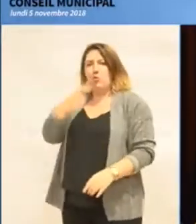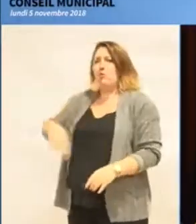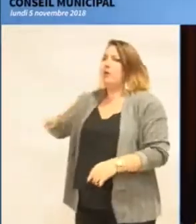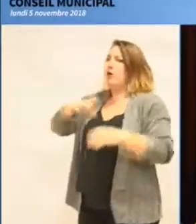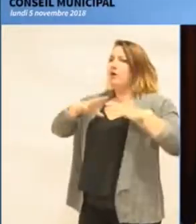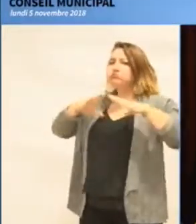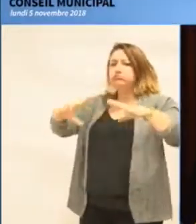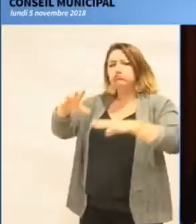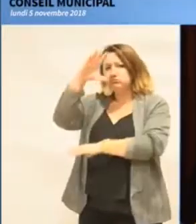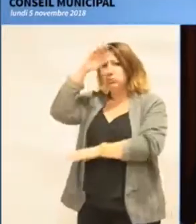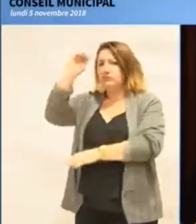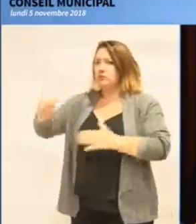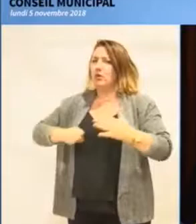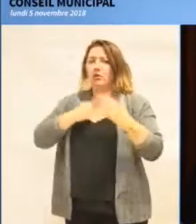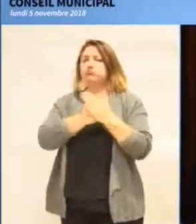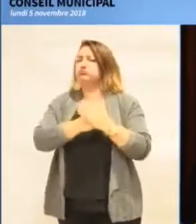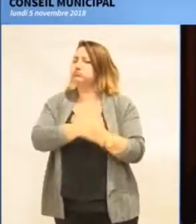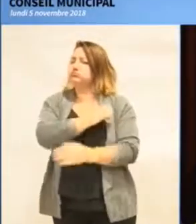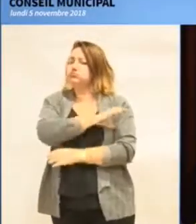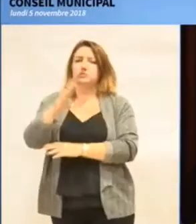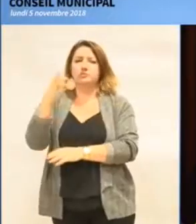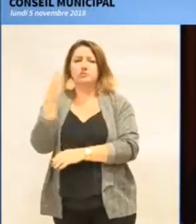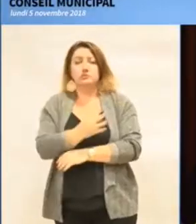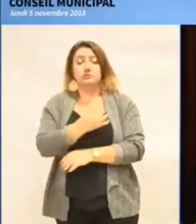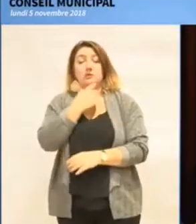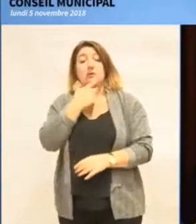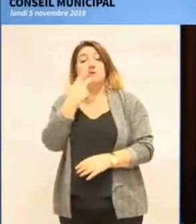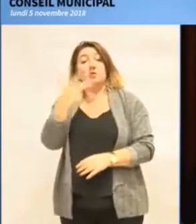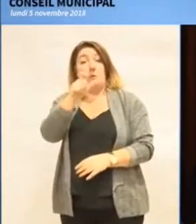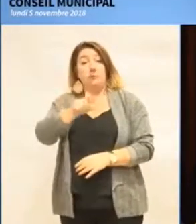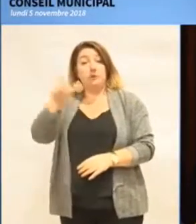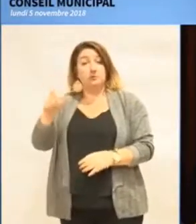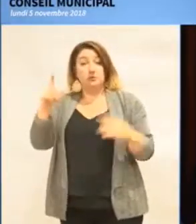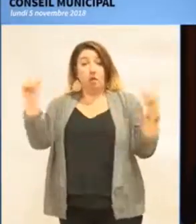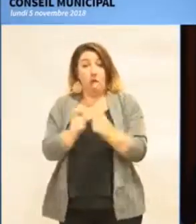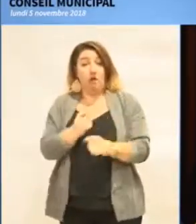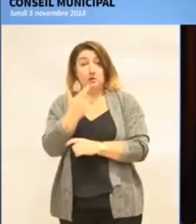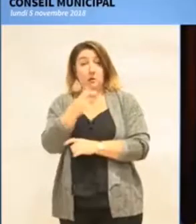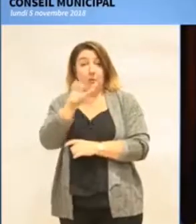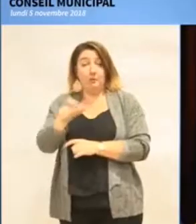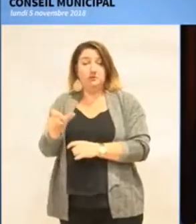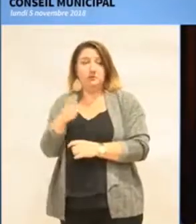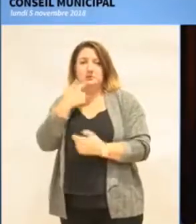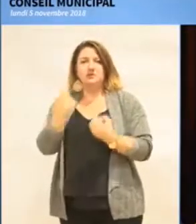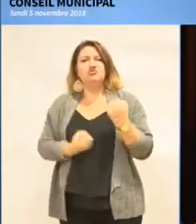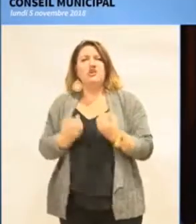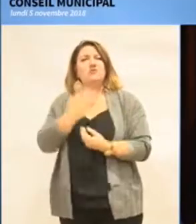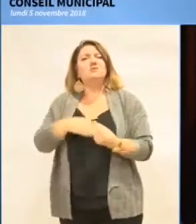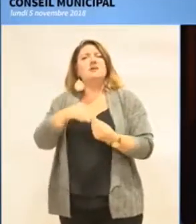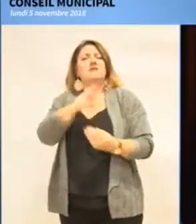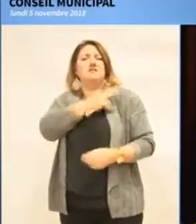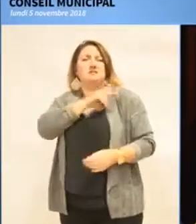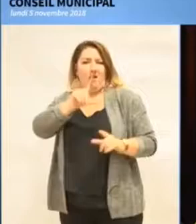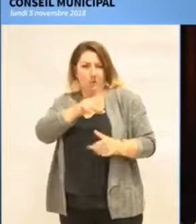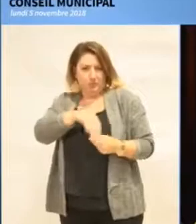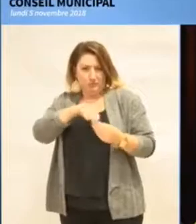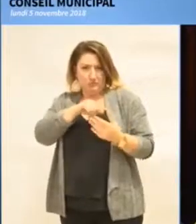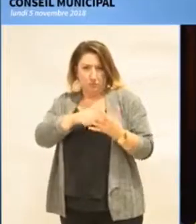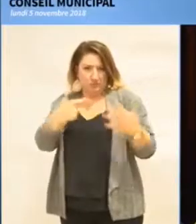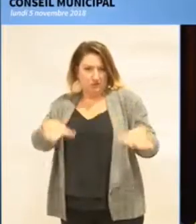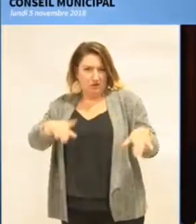professionnalisme. Celui-ci est passé de 3 chargés de mission à 2 chargés de mission, en plus du chef de service, en 2017. Il aurait